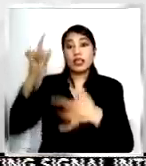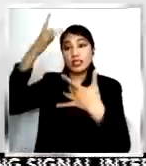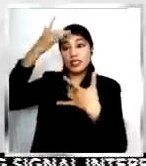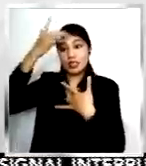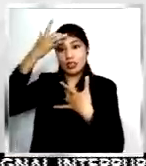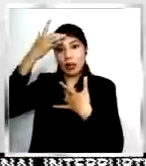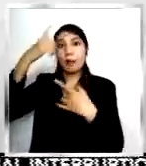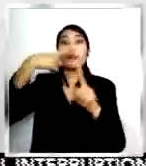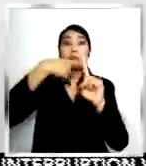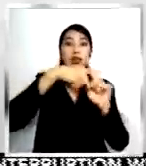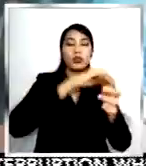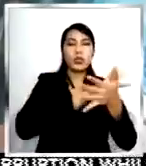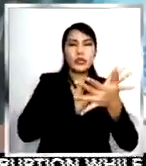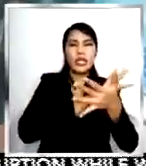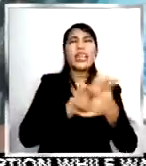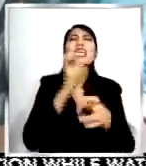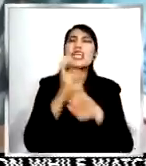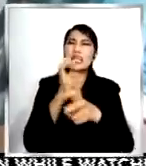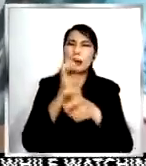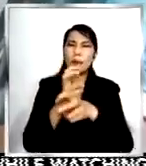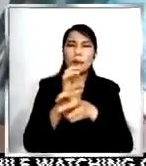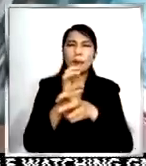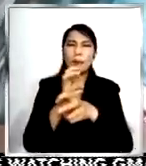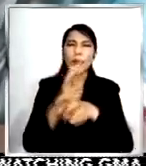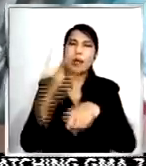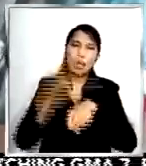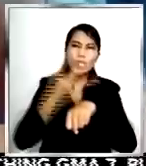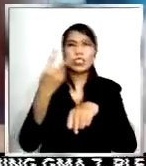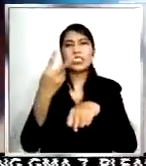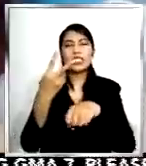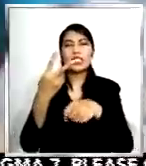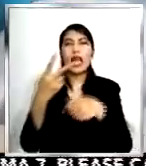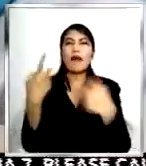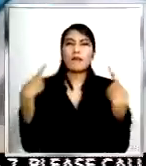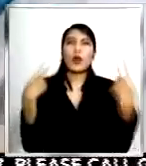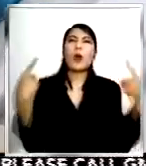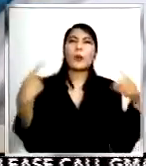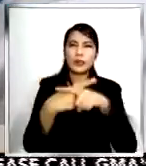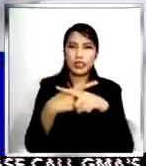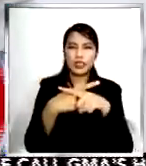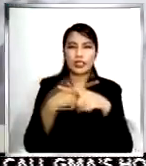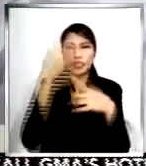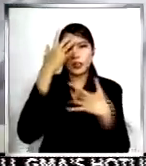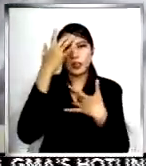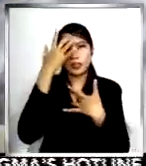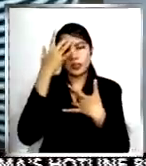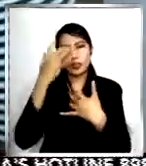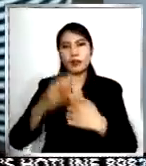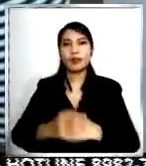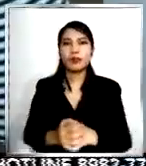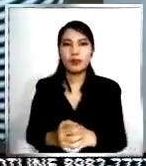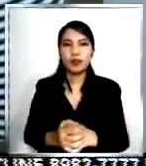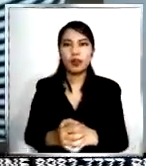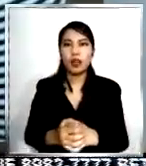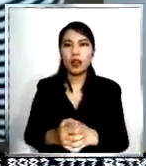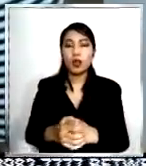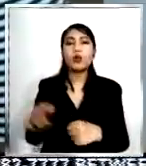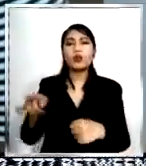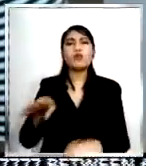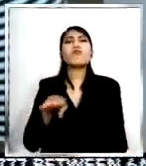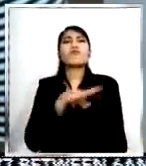magkakaroon ng komplikasyon. Sa mura nilang edad, kakaibang tapang na raw ang pinapakita ng mga bata. Sabi niya sa